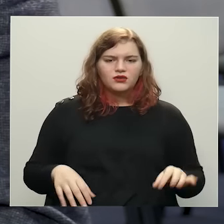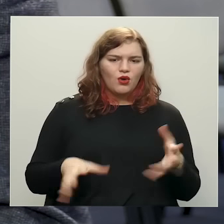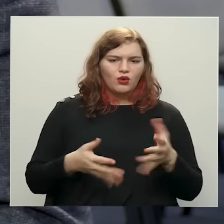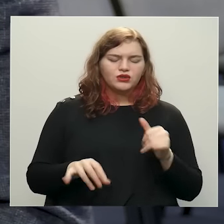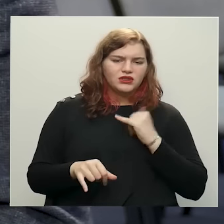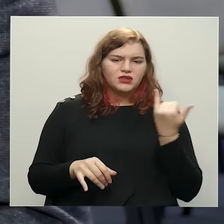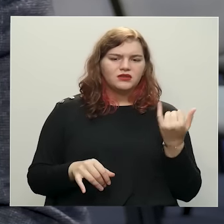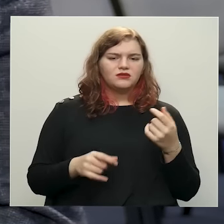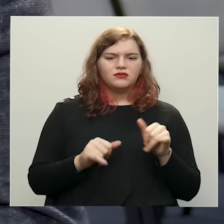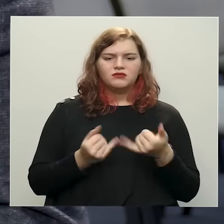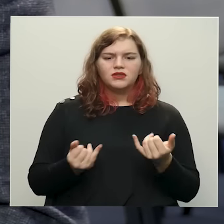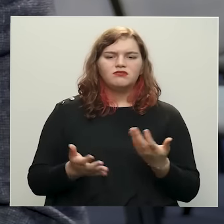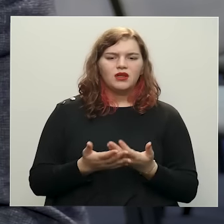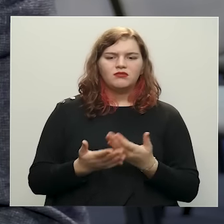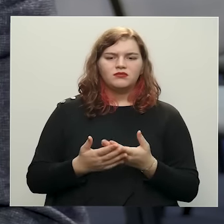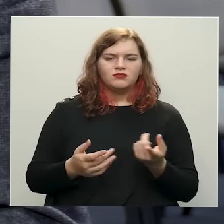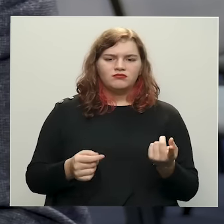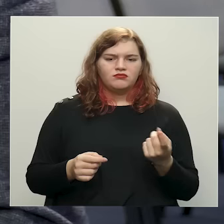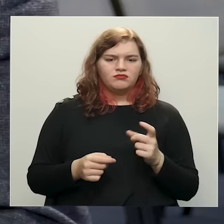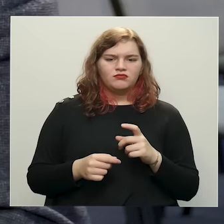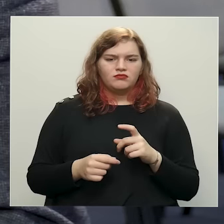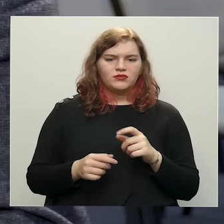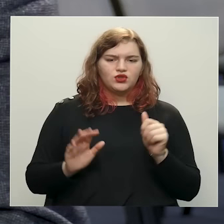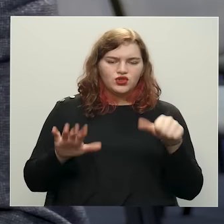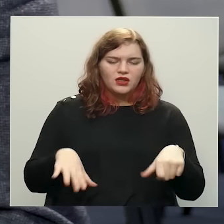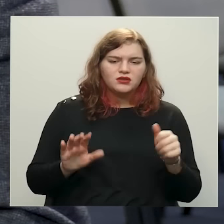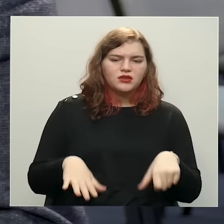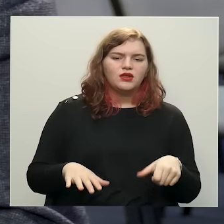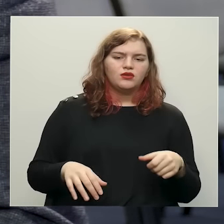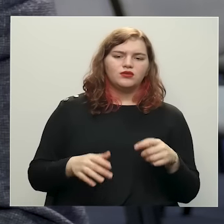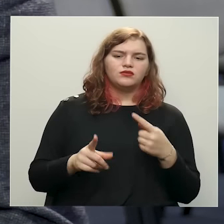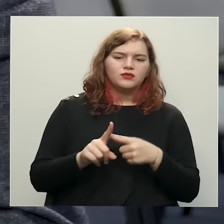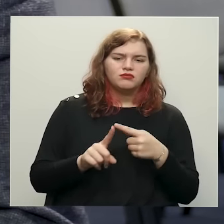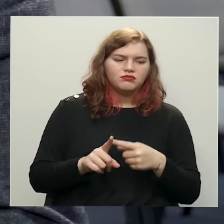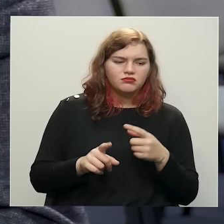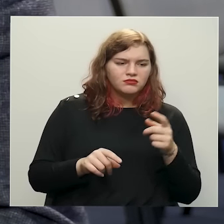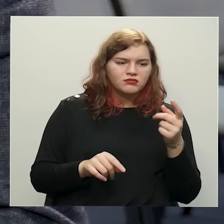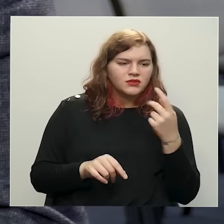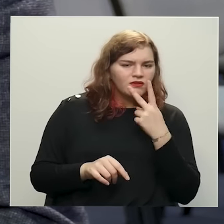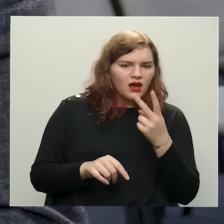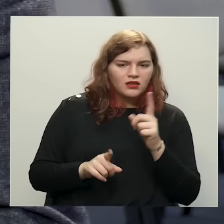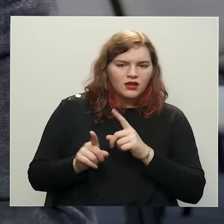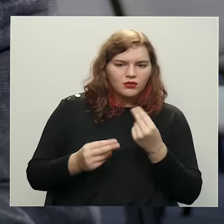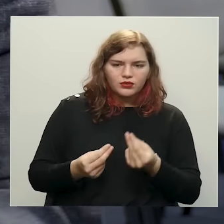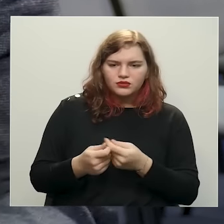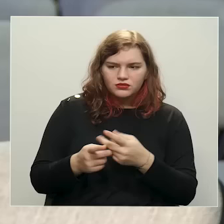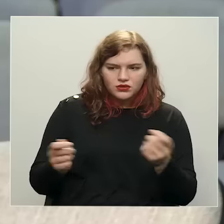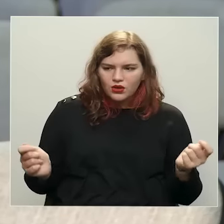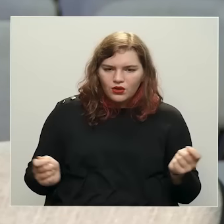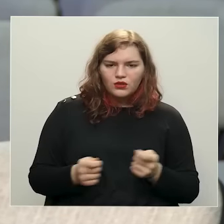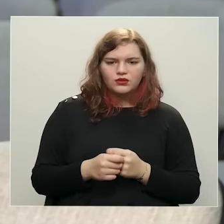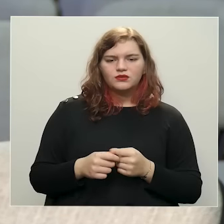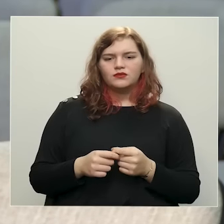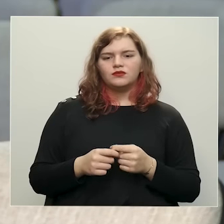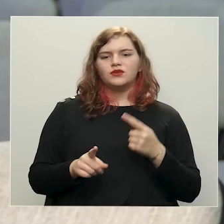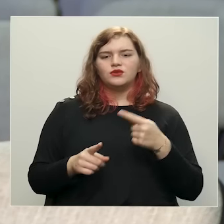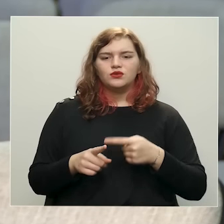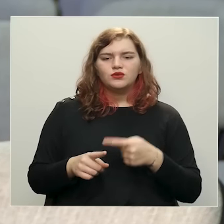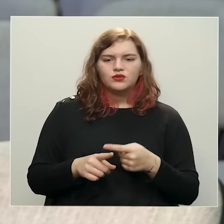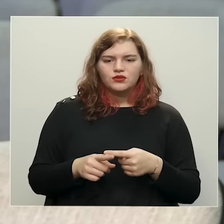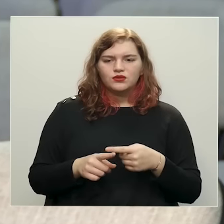fi întâmplat, ne ducea din 6 în 6 luni sudura la probă. Da. Și se lua sudura